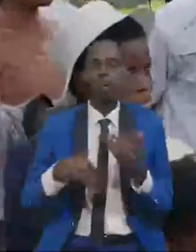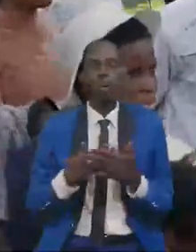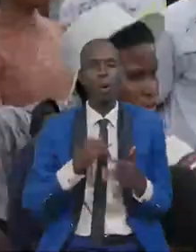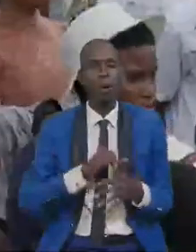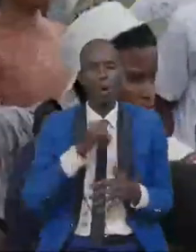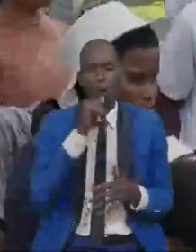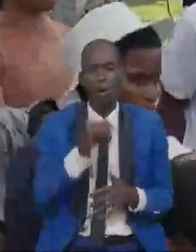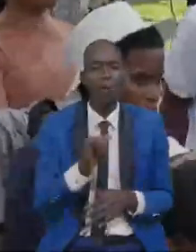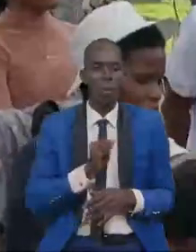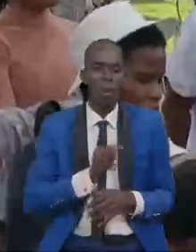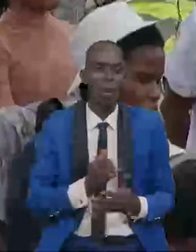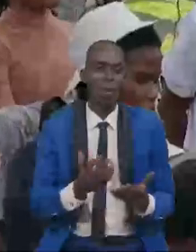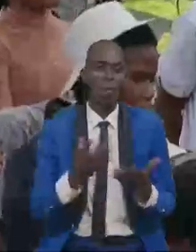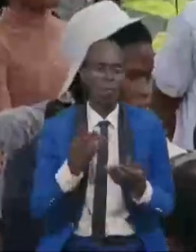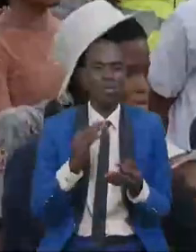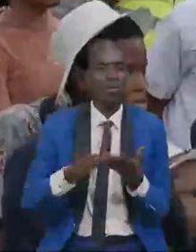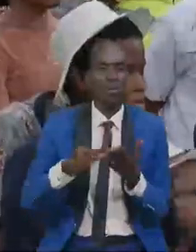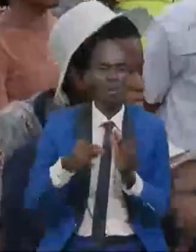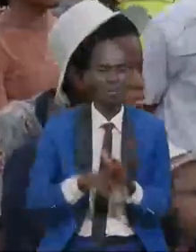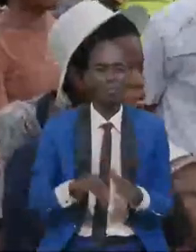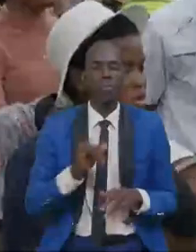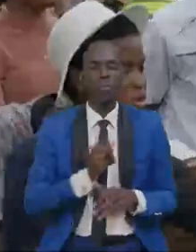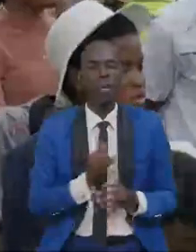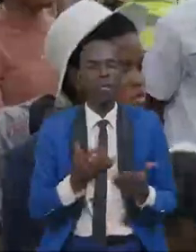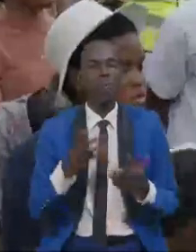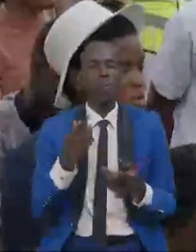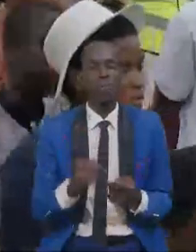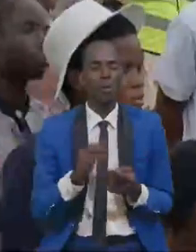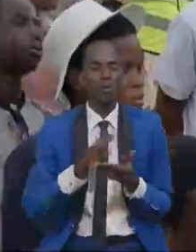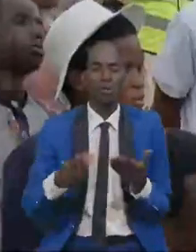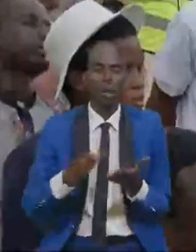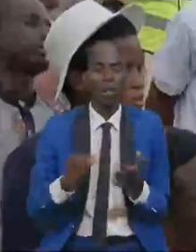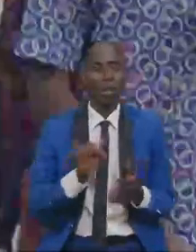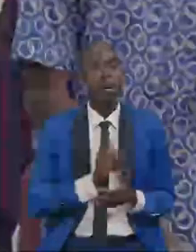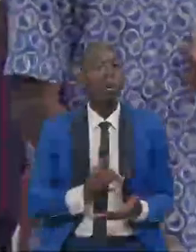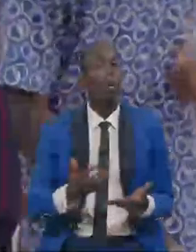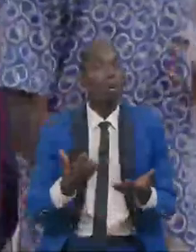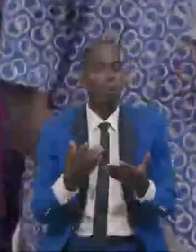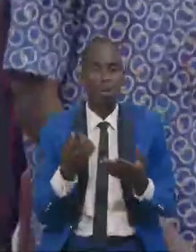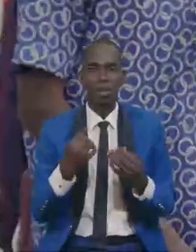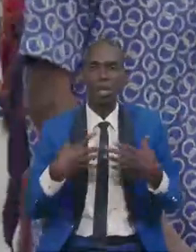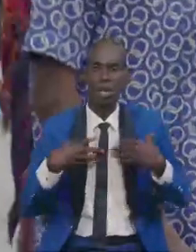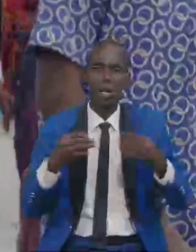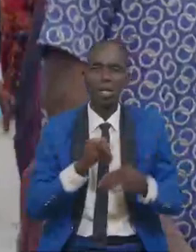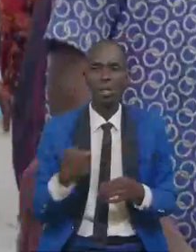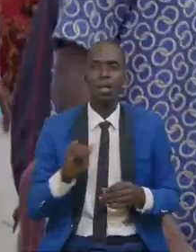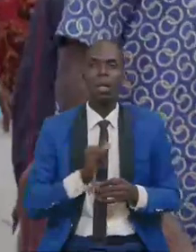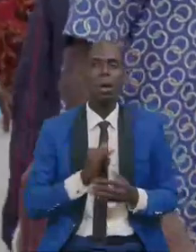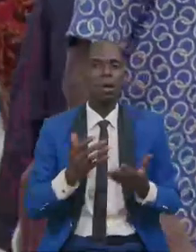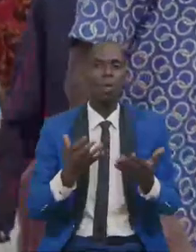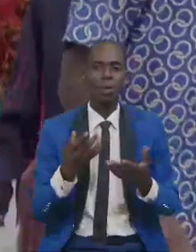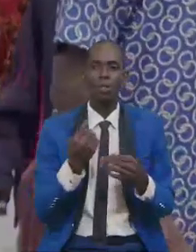tout mon être, je veux le pardon, je veux le pardon, je veux la